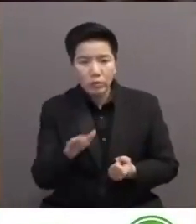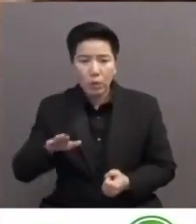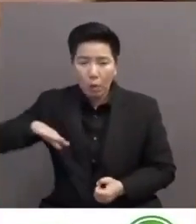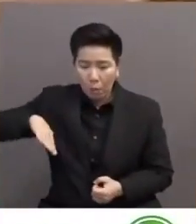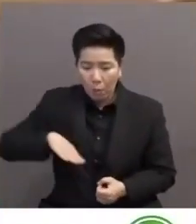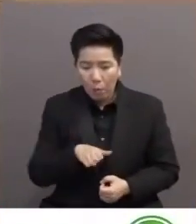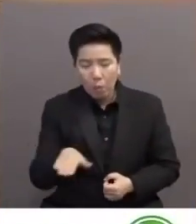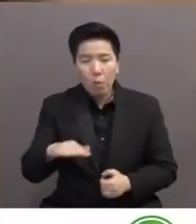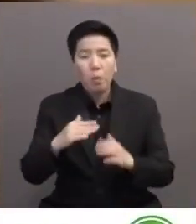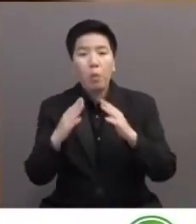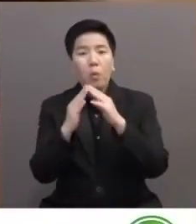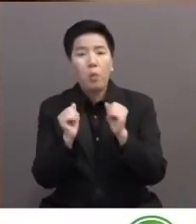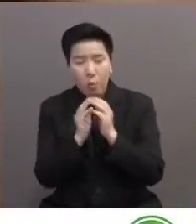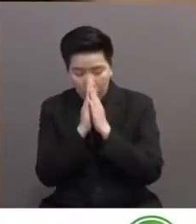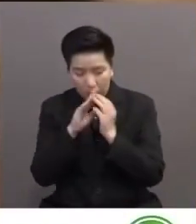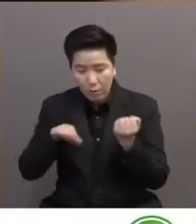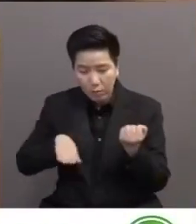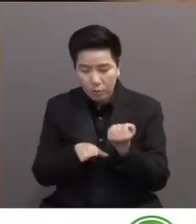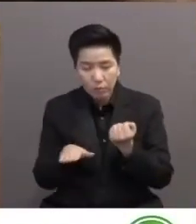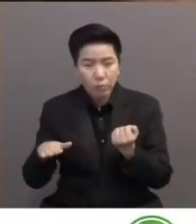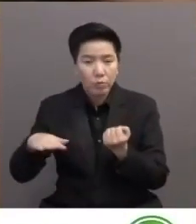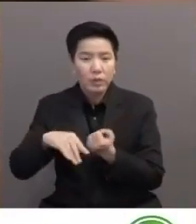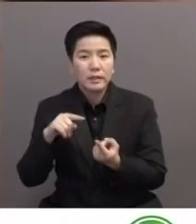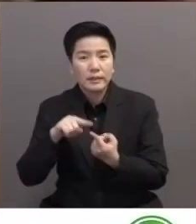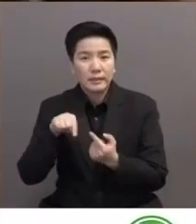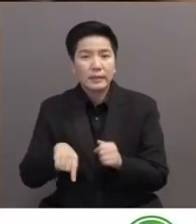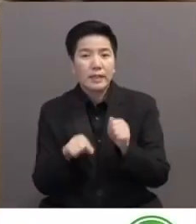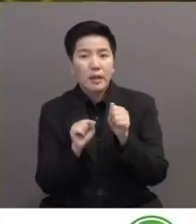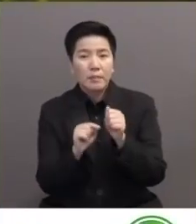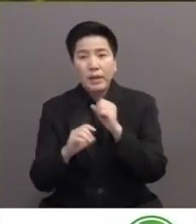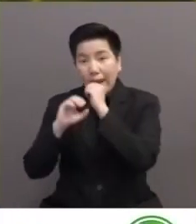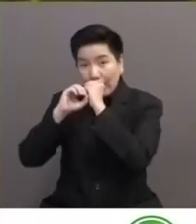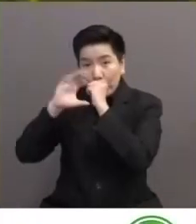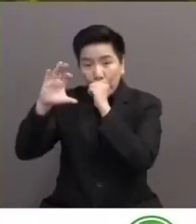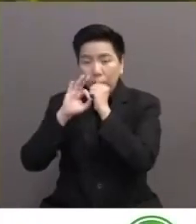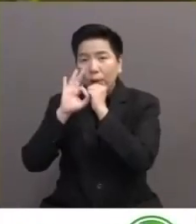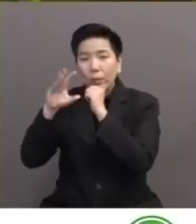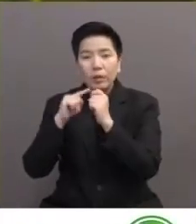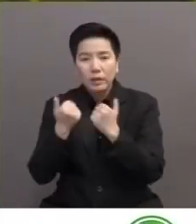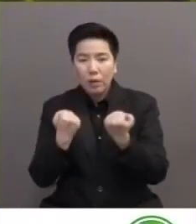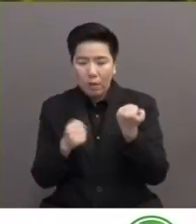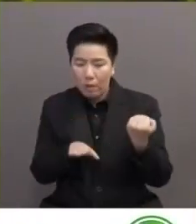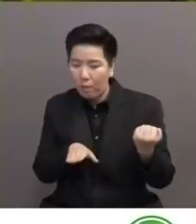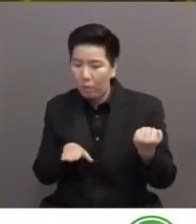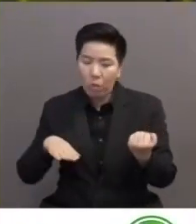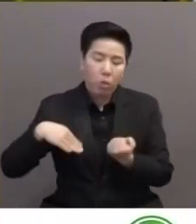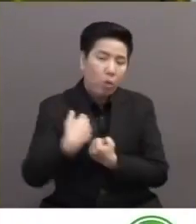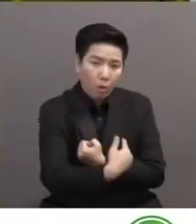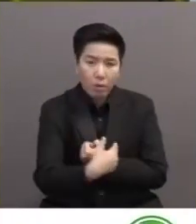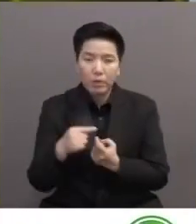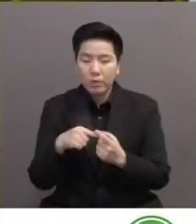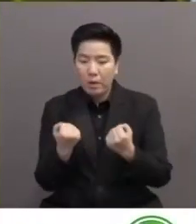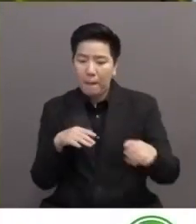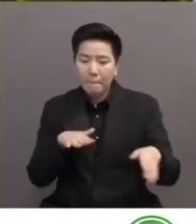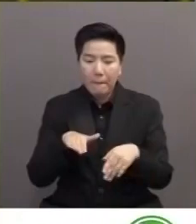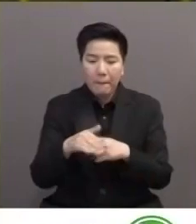นะครับหน้าวัดสุวรรณคีรีถนนพระบารมีที่อำเภอกระทู้จังหวัดภูเก็ตจนรถเนี่ยเสียหลักแหกโค้งพุ่งชนทั้ง